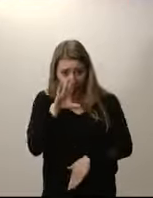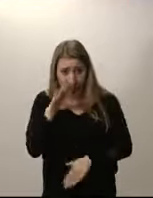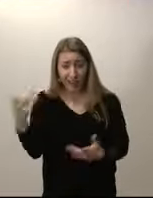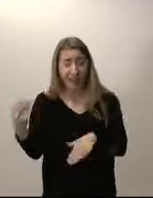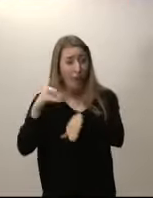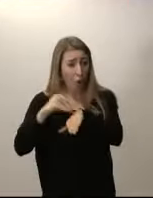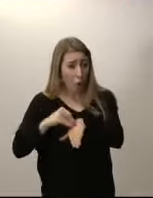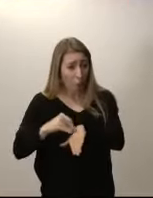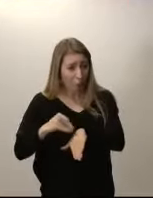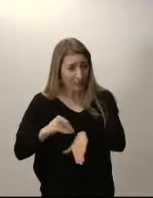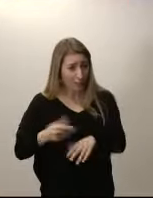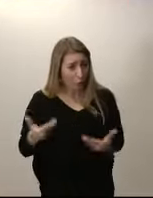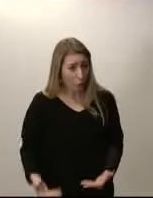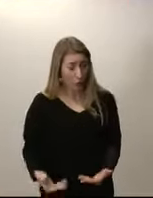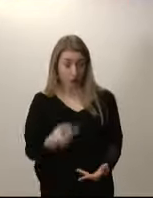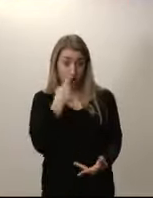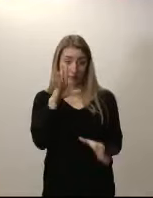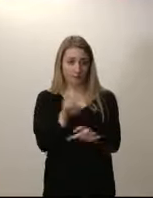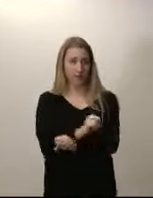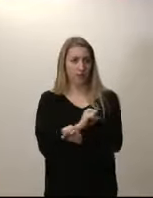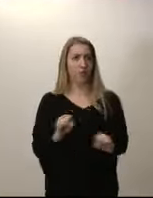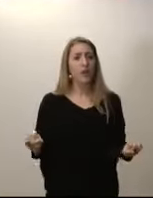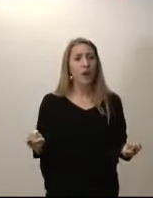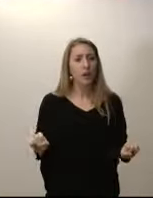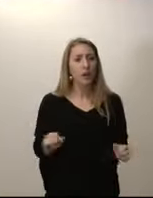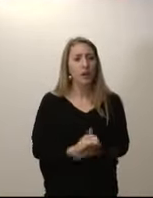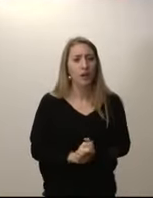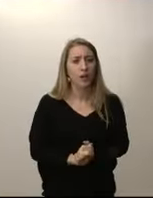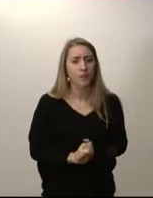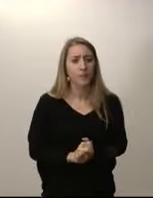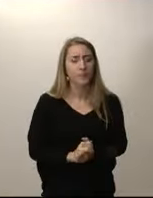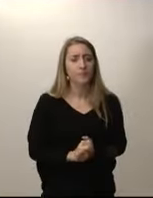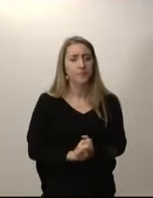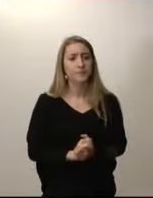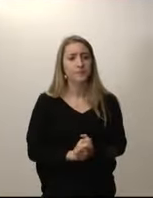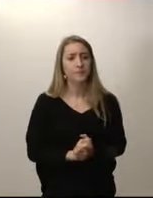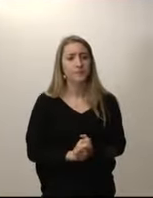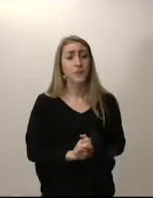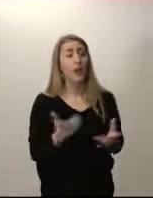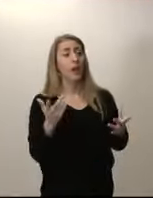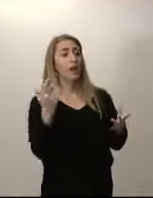Ça, je trouve que c'est extraordinaire. C'est-à-dire que vous nous avez mis...